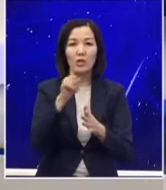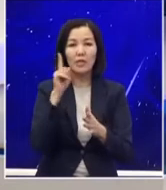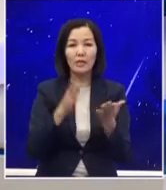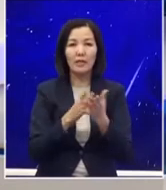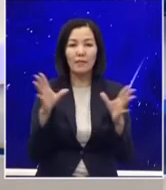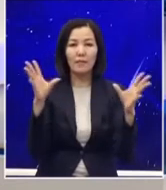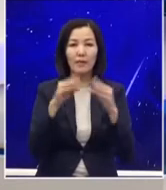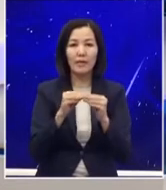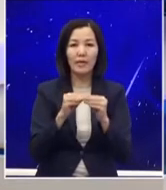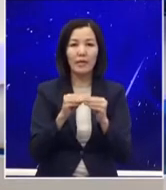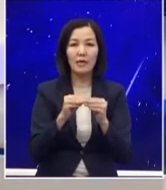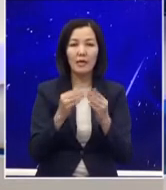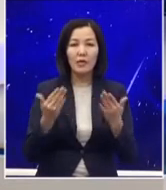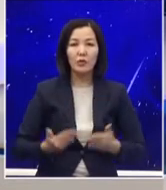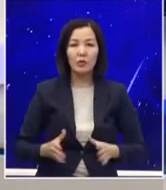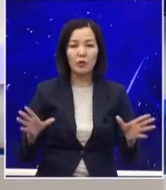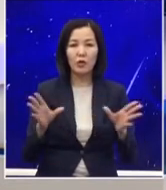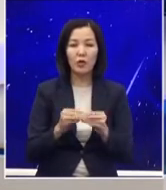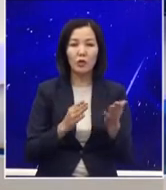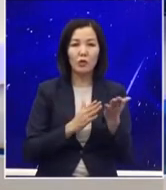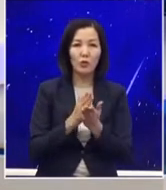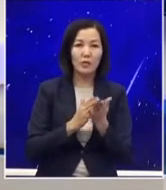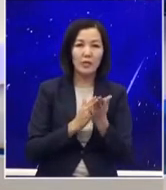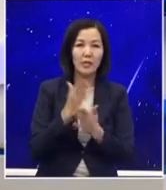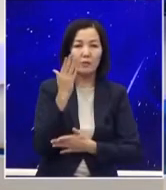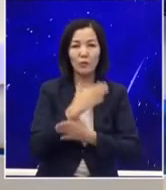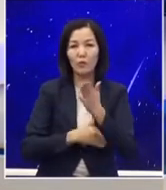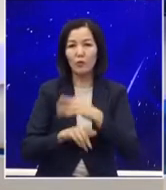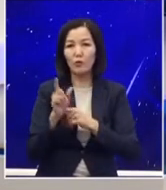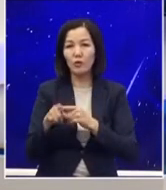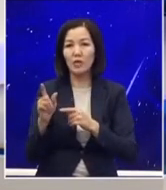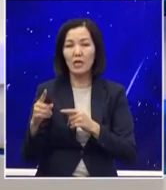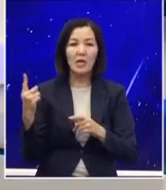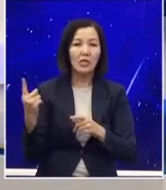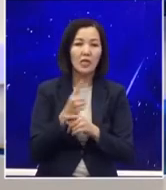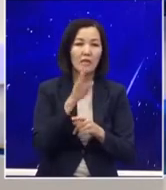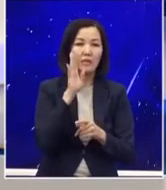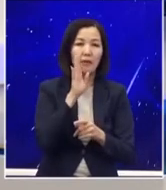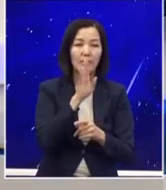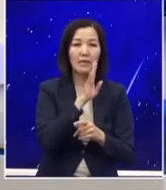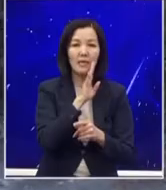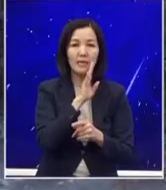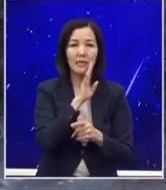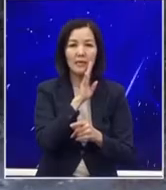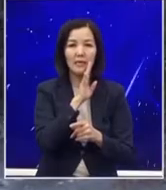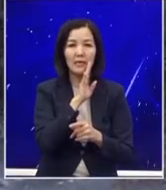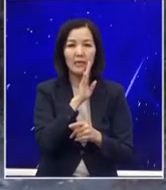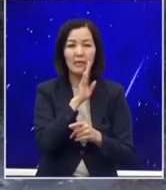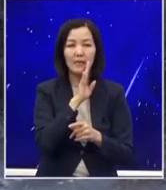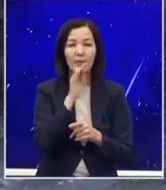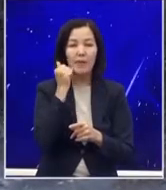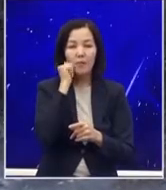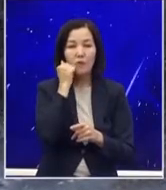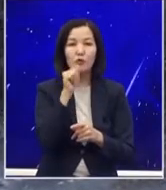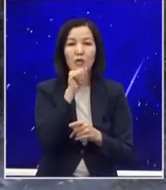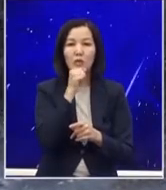басқармасымен бірігіп, жер үйде тұратын соғыс ардагерлері, мүмкіндігі шектеулі жандар мен жалғыз басты ардагерлердің ауласын,